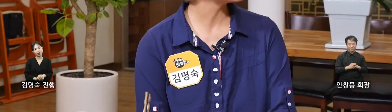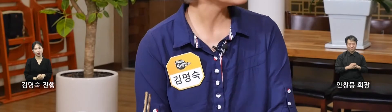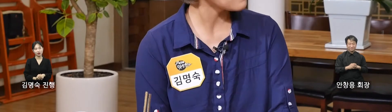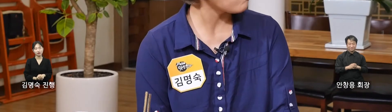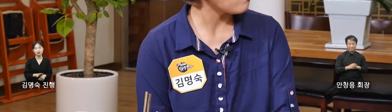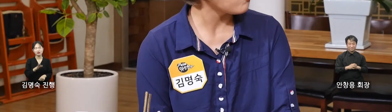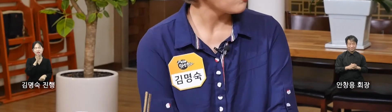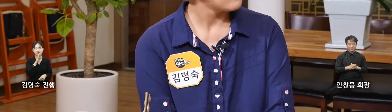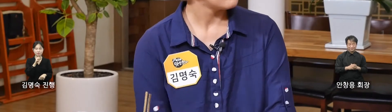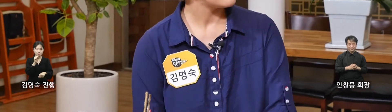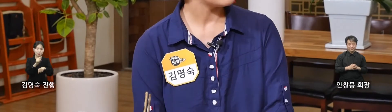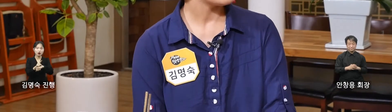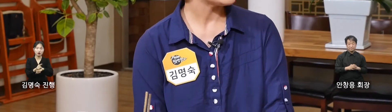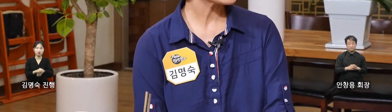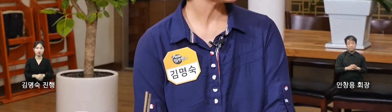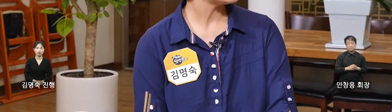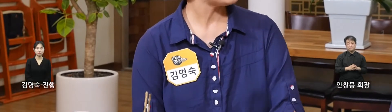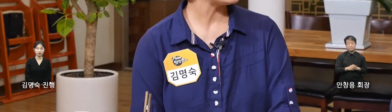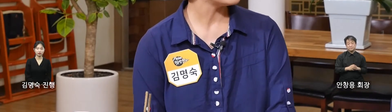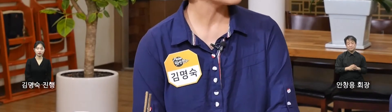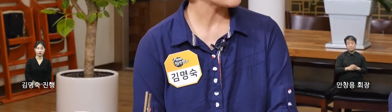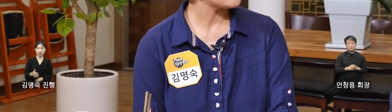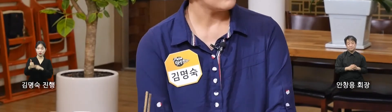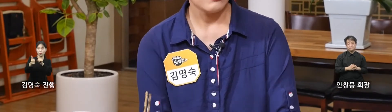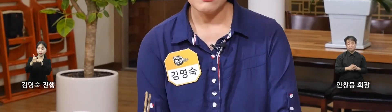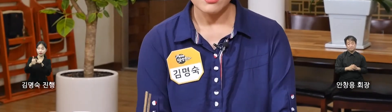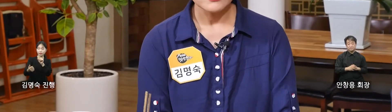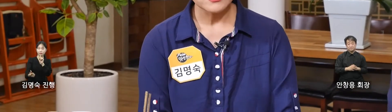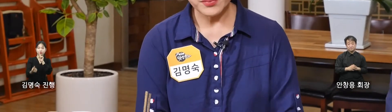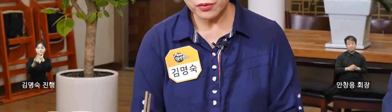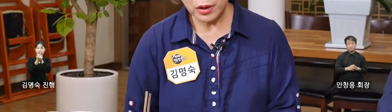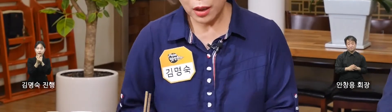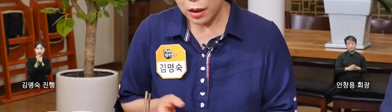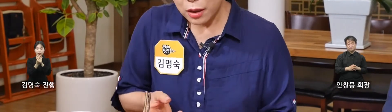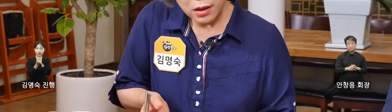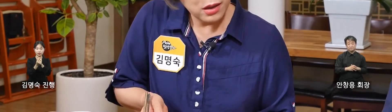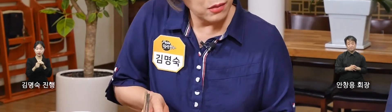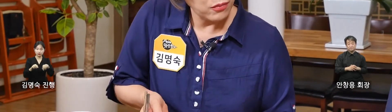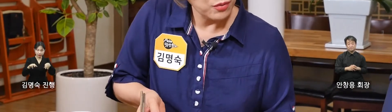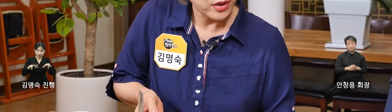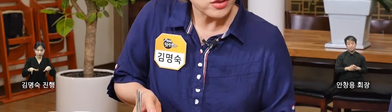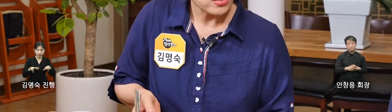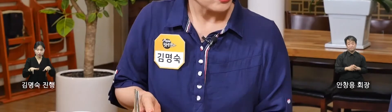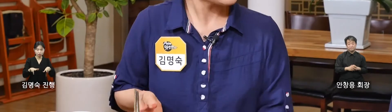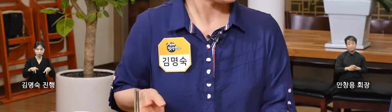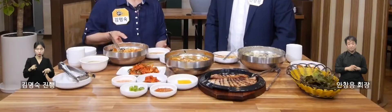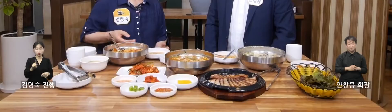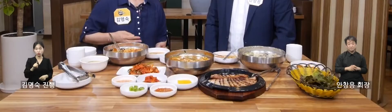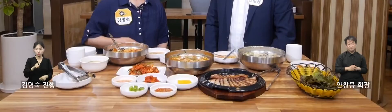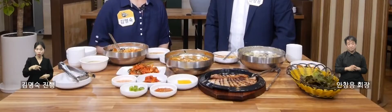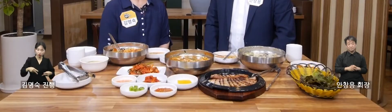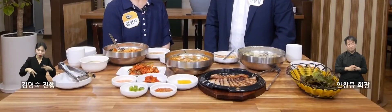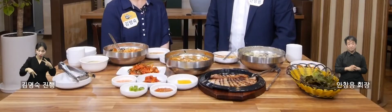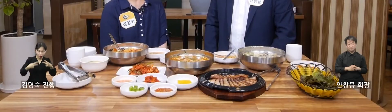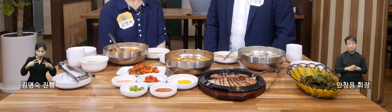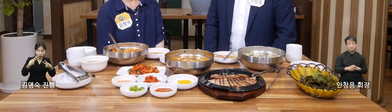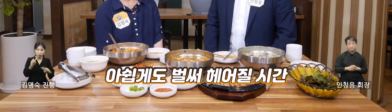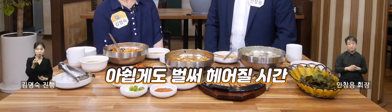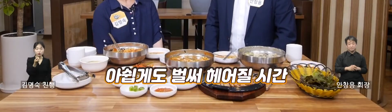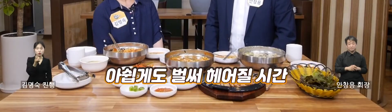유수화가 지른다고. 네, 회장님을 만나서 지금 불과 뭐 몇 젓가락 안 뜬 것